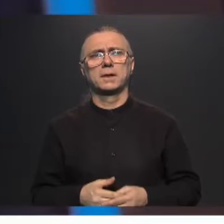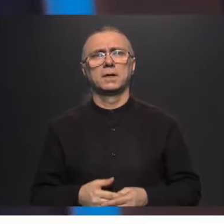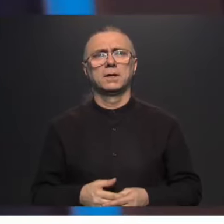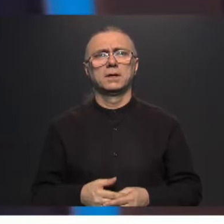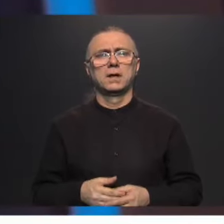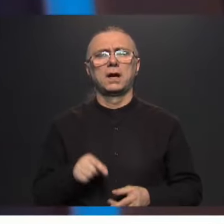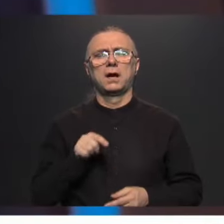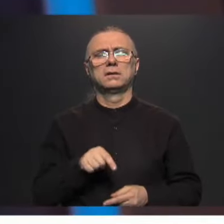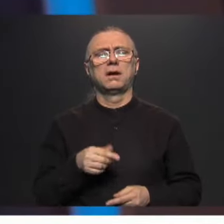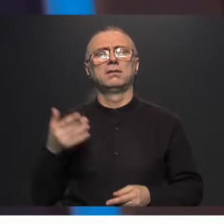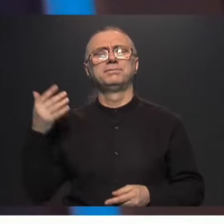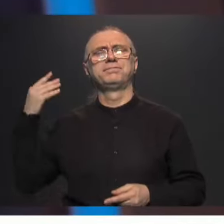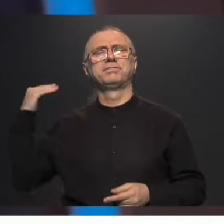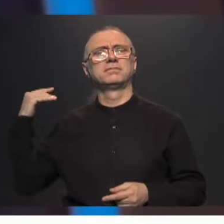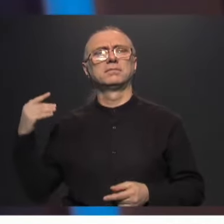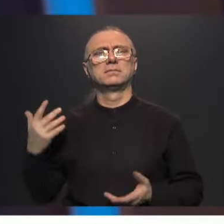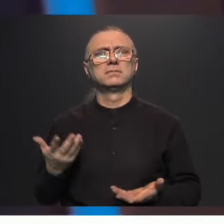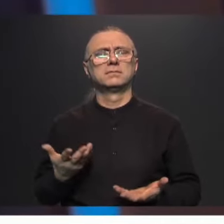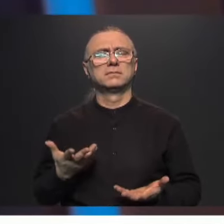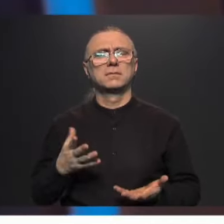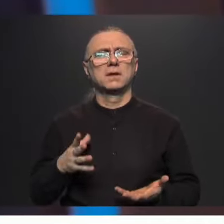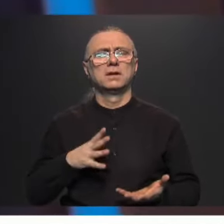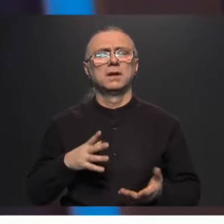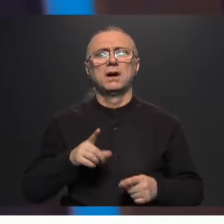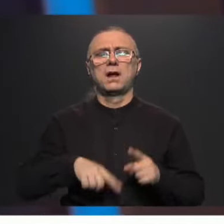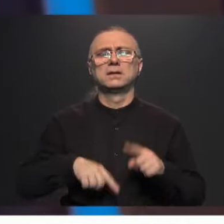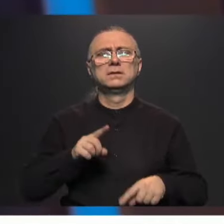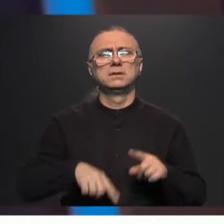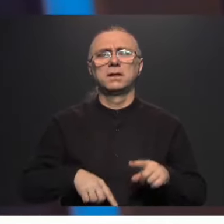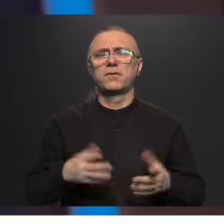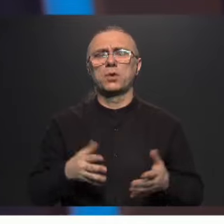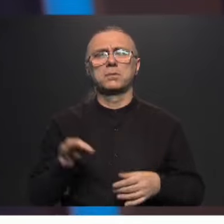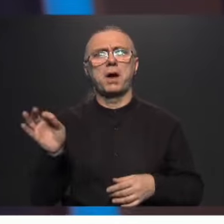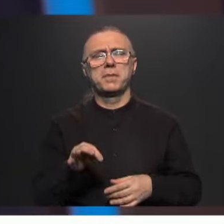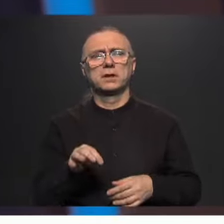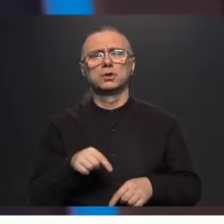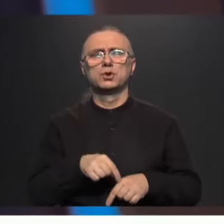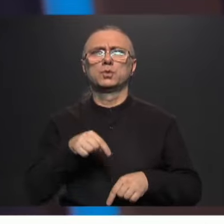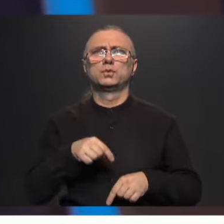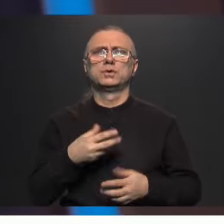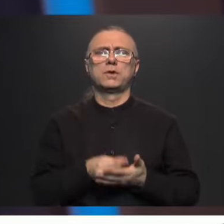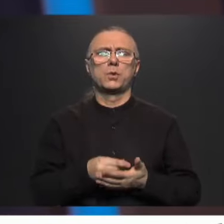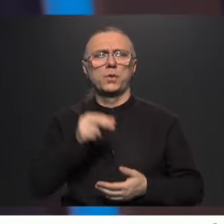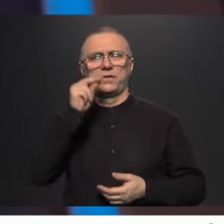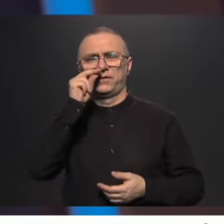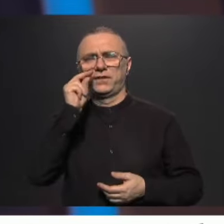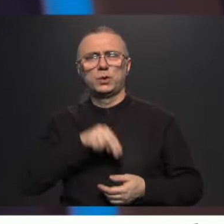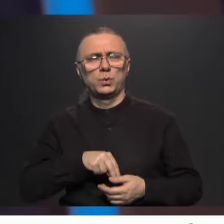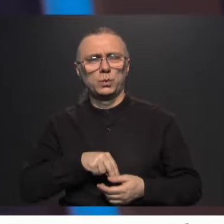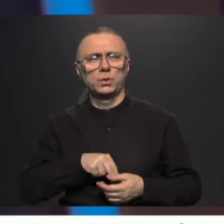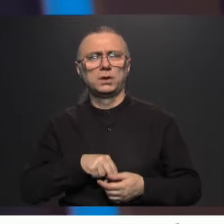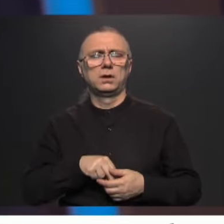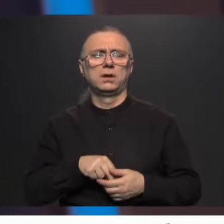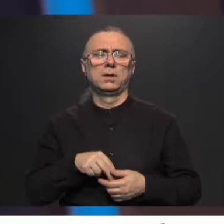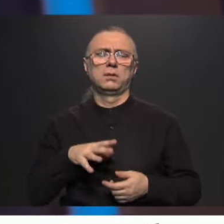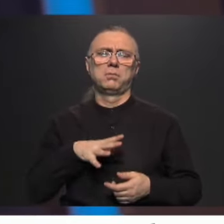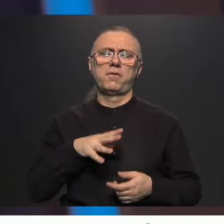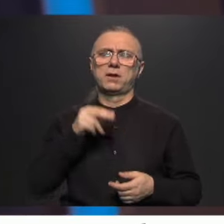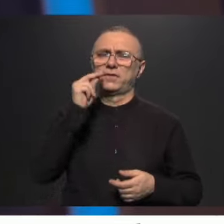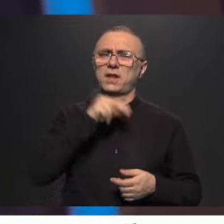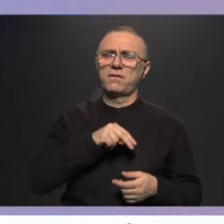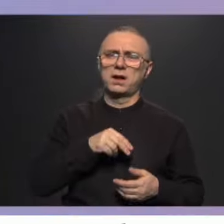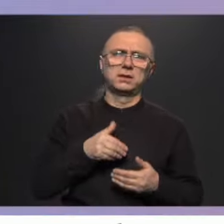еще это идет от того, что родители в какой-то момент чувствуют свою вину. И, может быть, они в чем-то и